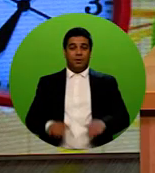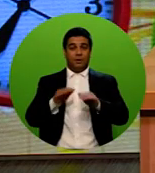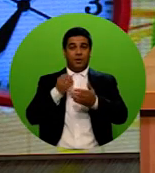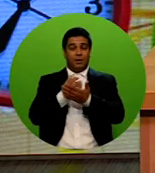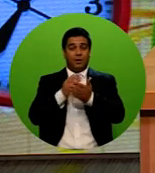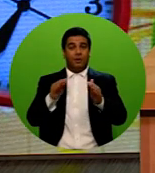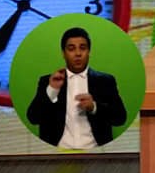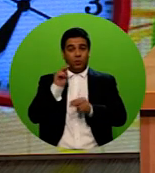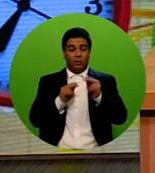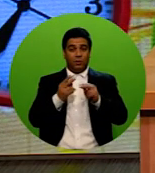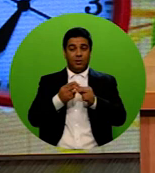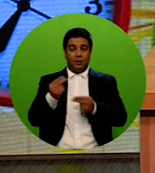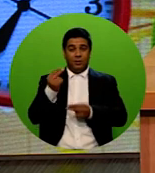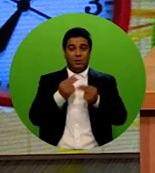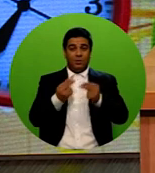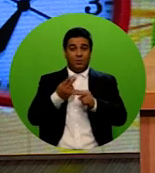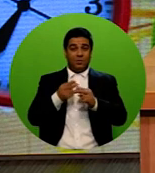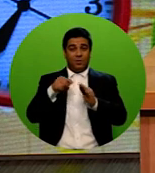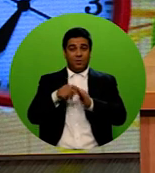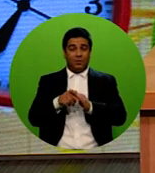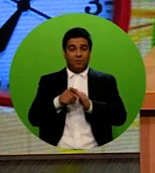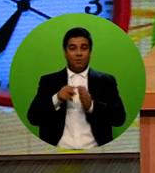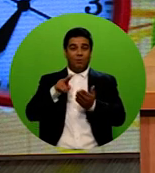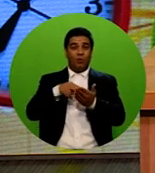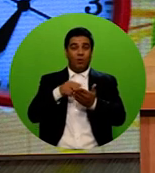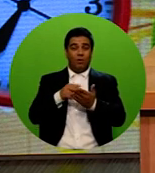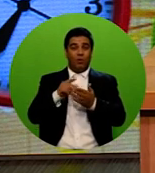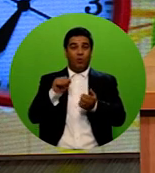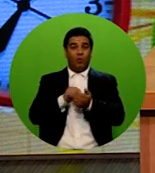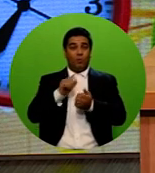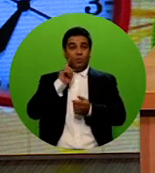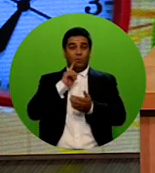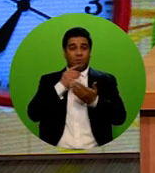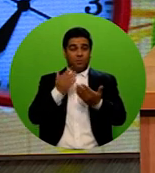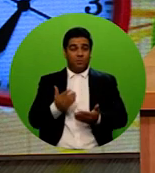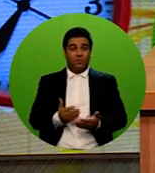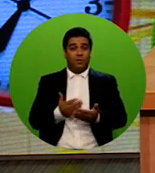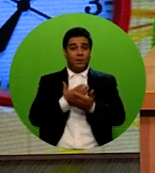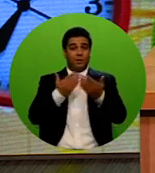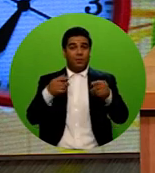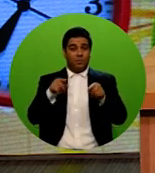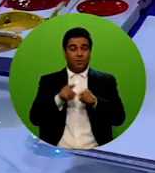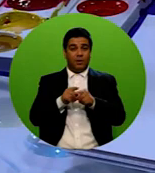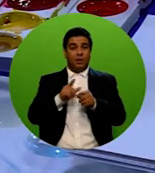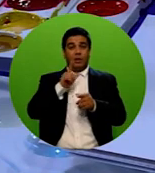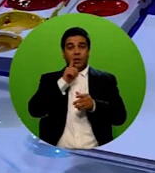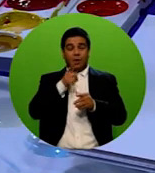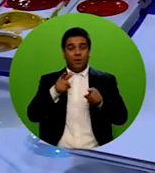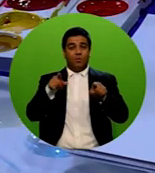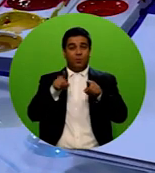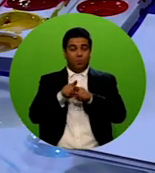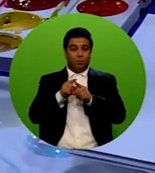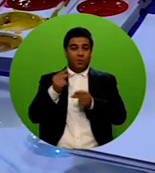Aziz o'quvchilar, chizgan tasvirimizning bo'yoqlari quriguncha siz bilan qalamda